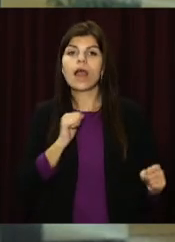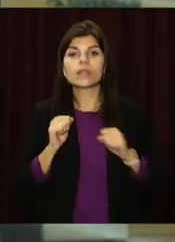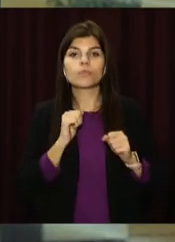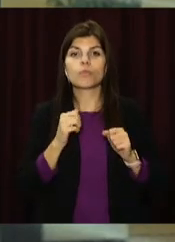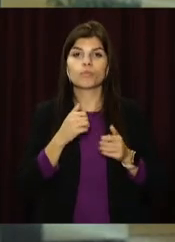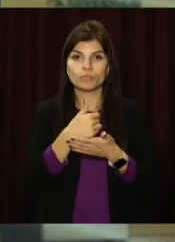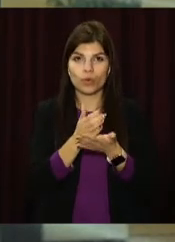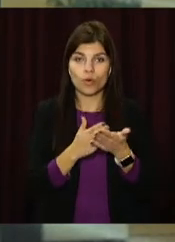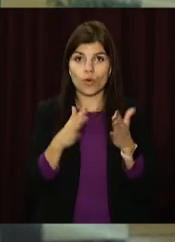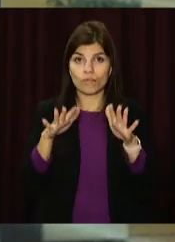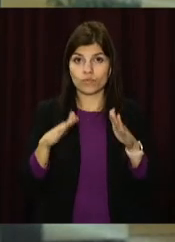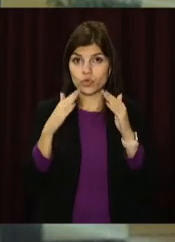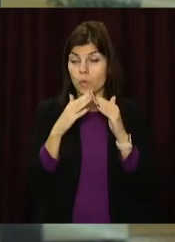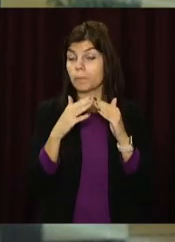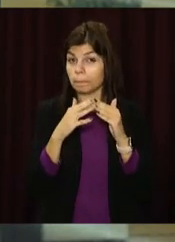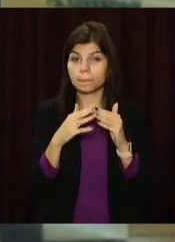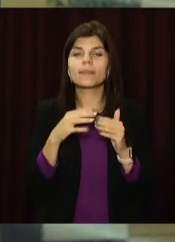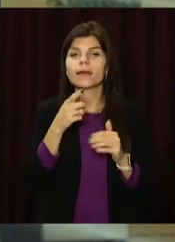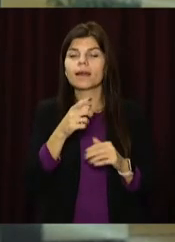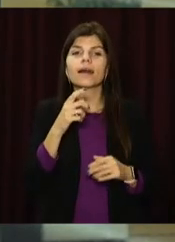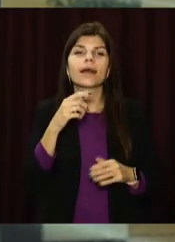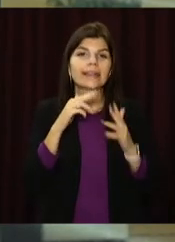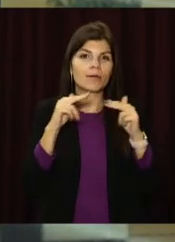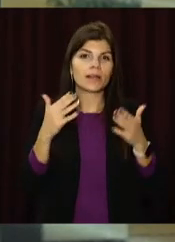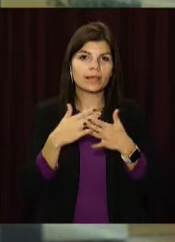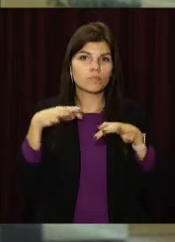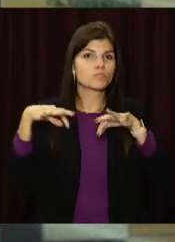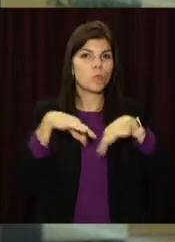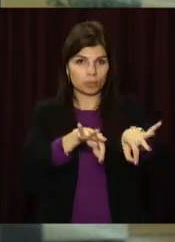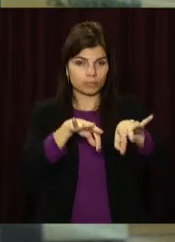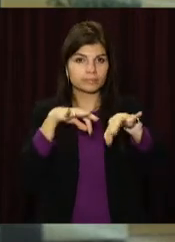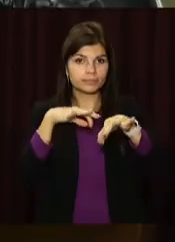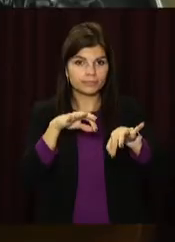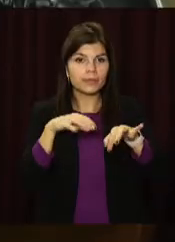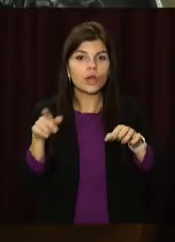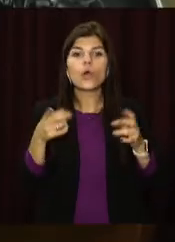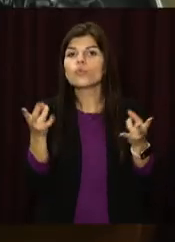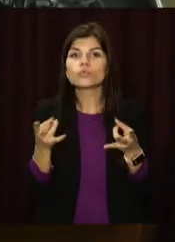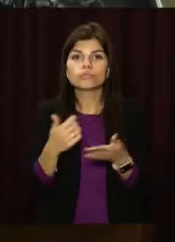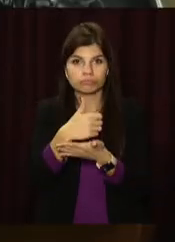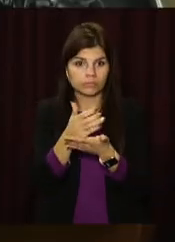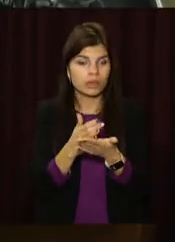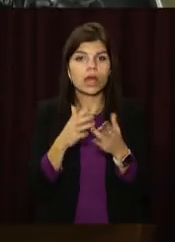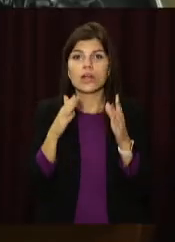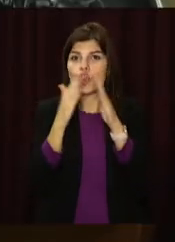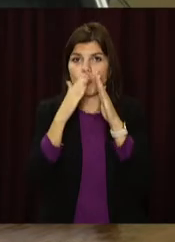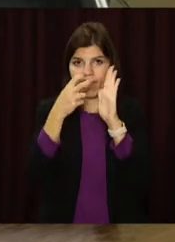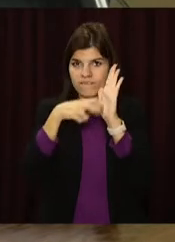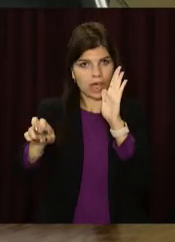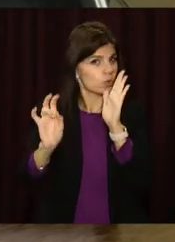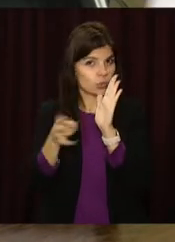Адмінпослуги просто вдома. У Дніпрі працює мобільний офіс, завдяки якому мешканці міста отримують потрібні їм послуги, не виходячи з